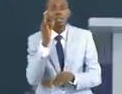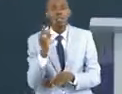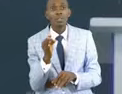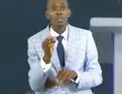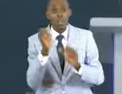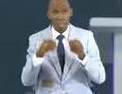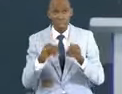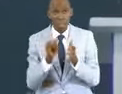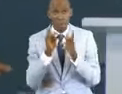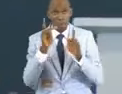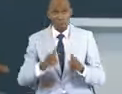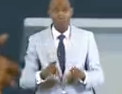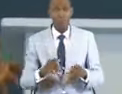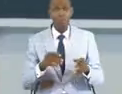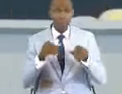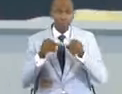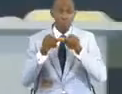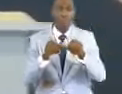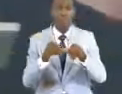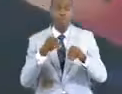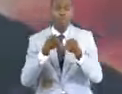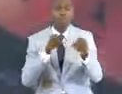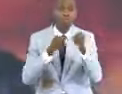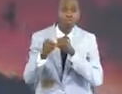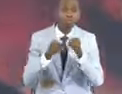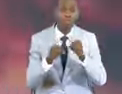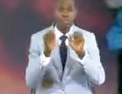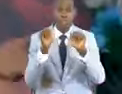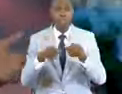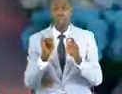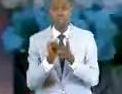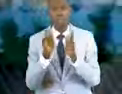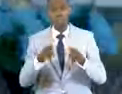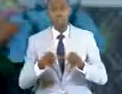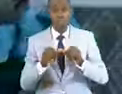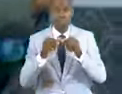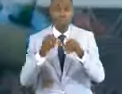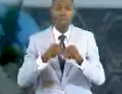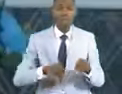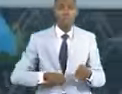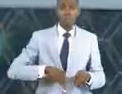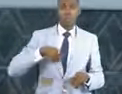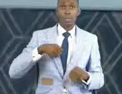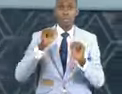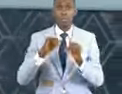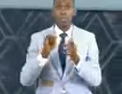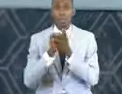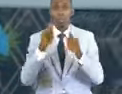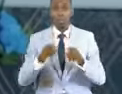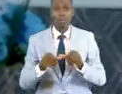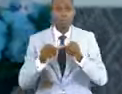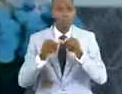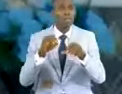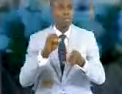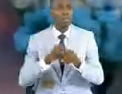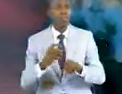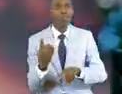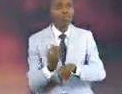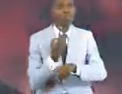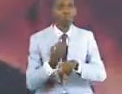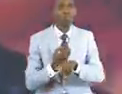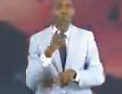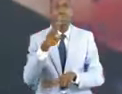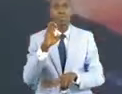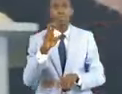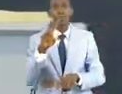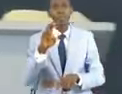na tigbuo zọgbuo, o nwerewo onwe ya pụọ na ime mpụ na arụ dị iche iche, o nwerewo onwe ya pụọ na mpako. Mmemme